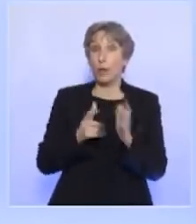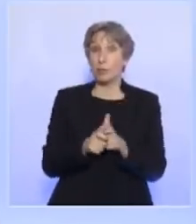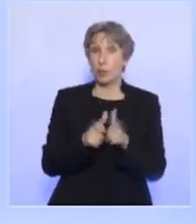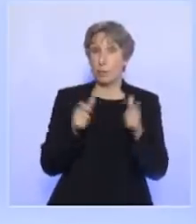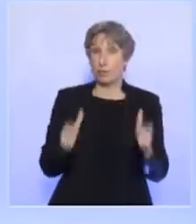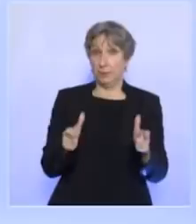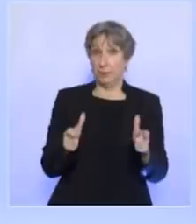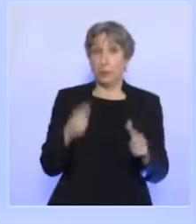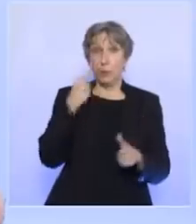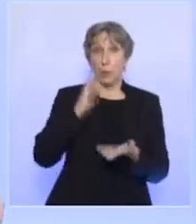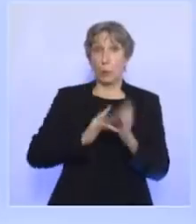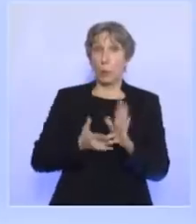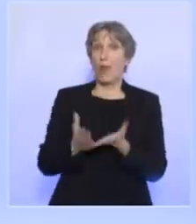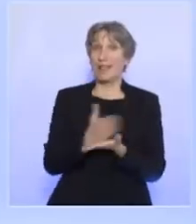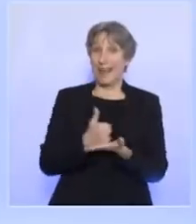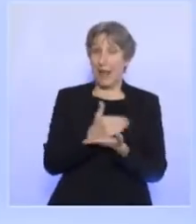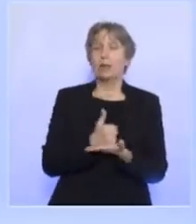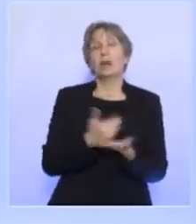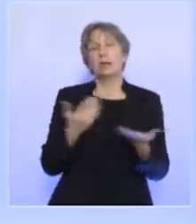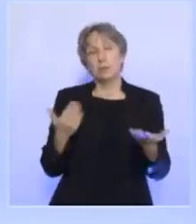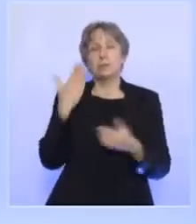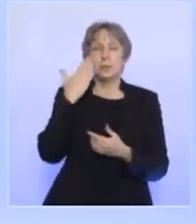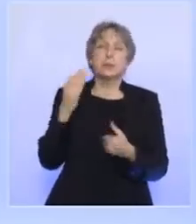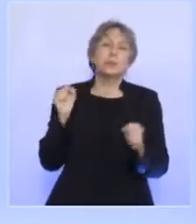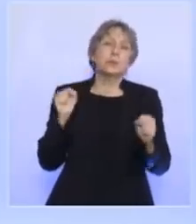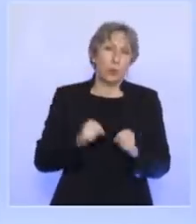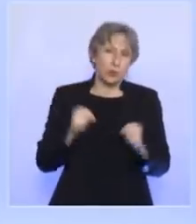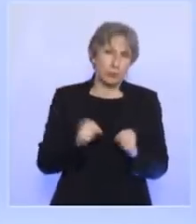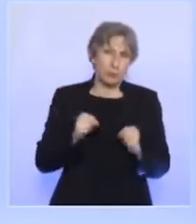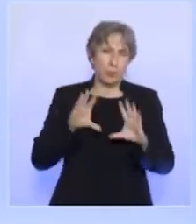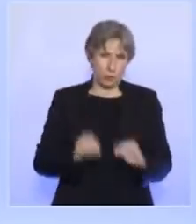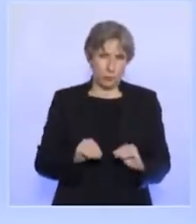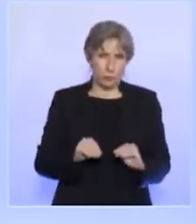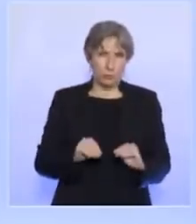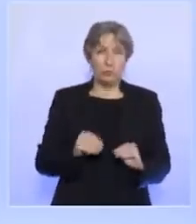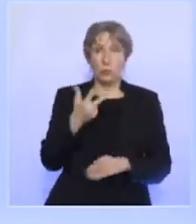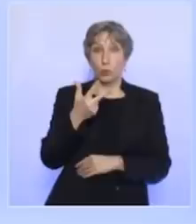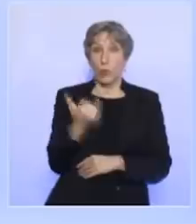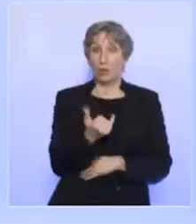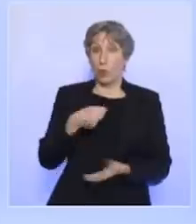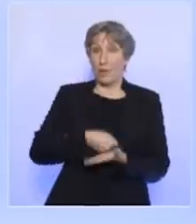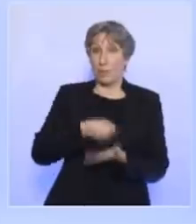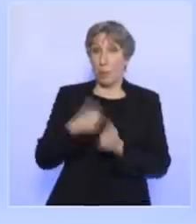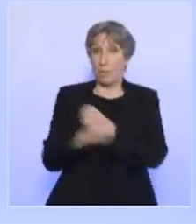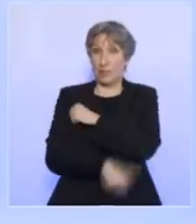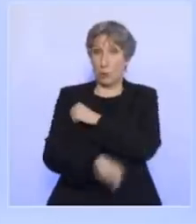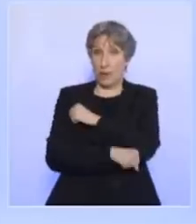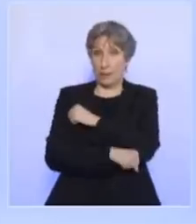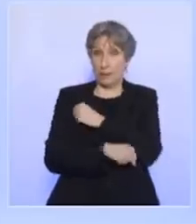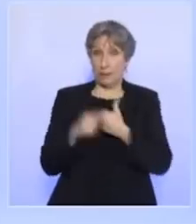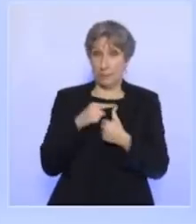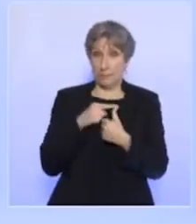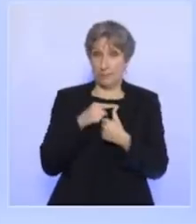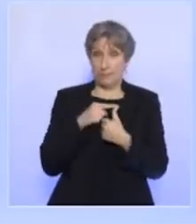entreprises et pour tous les salariés pour lesquels il est possible, à raison de 3 jours minimum par semaine et,